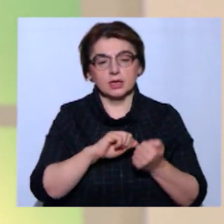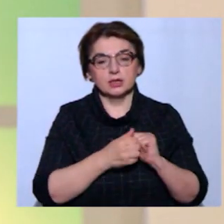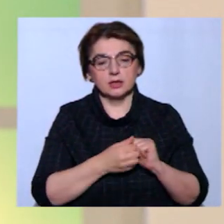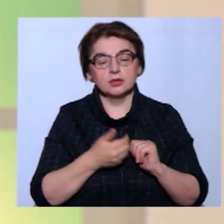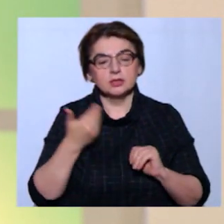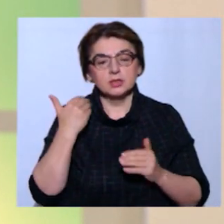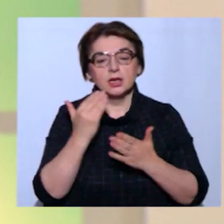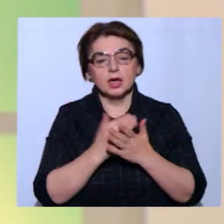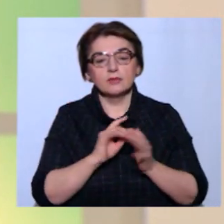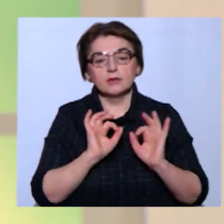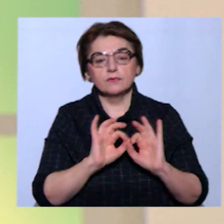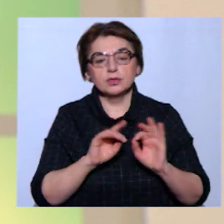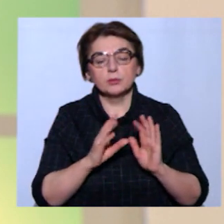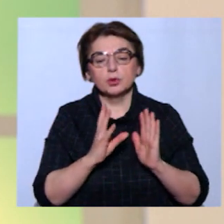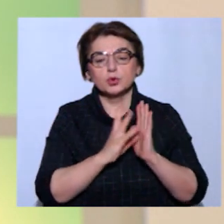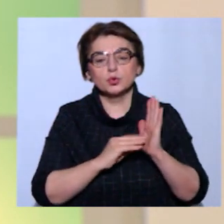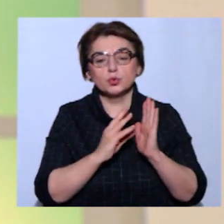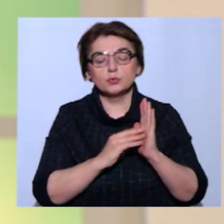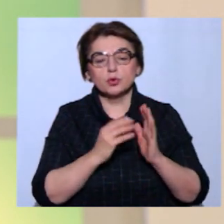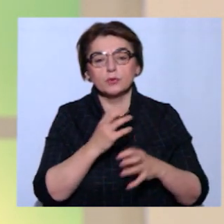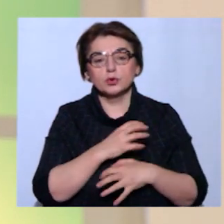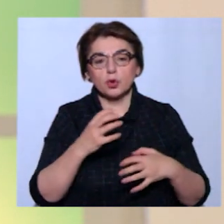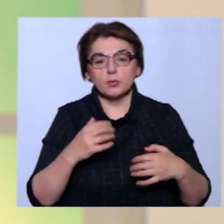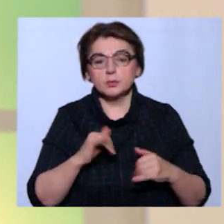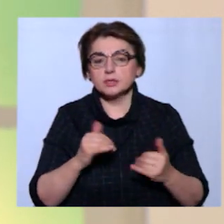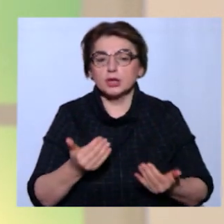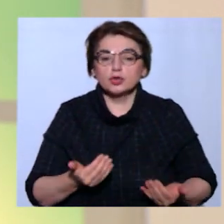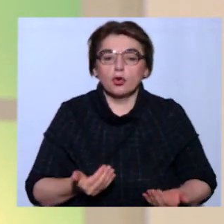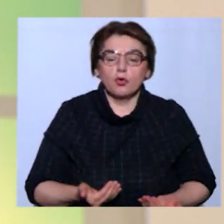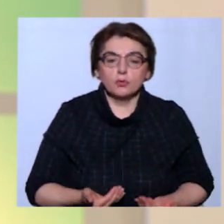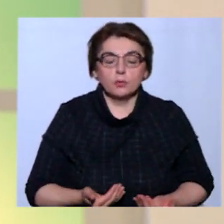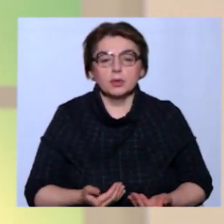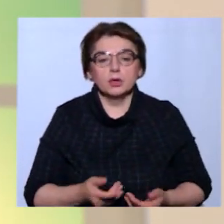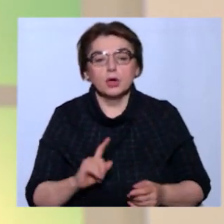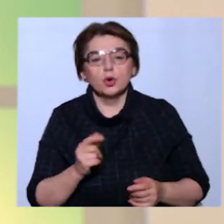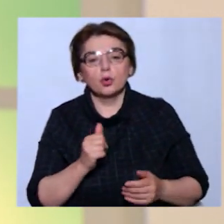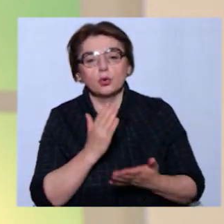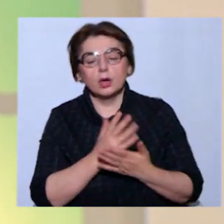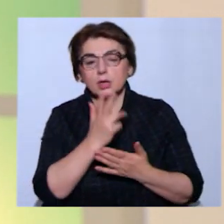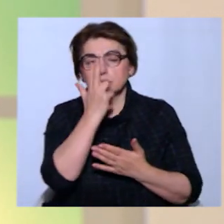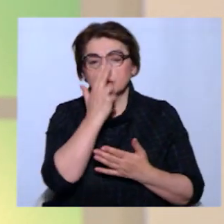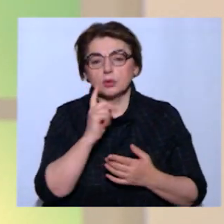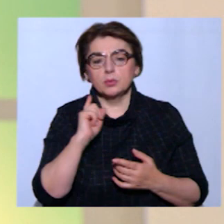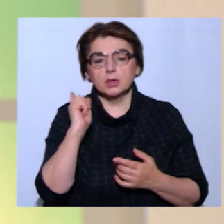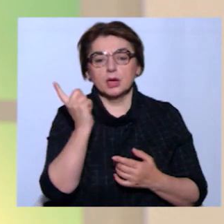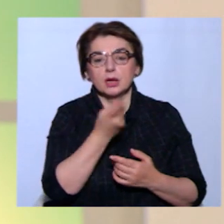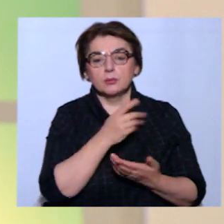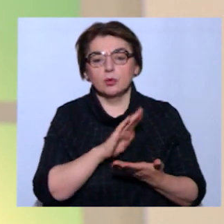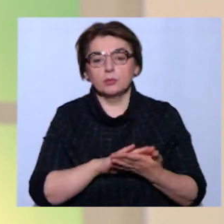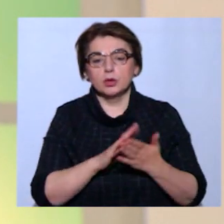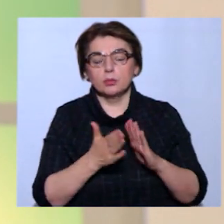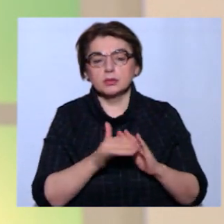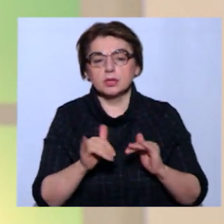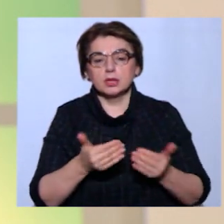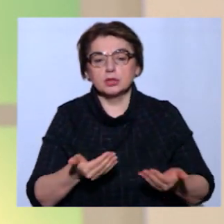წინა გაკვეთილზე ვისაუბრეთ ძუძუმწოვრებზე. თუ სად ბინადრობენ ძუძუმწოვრები, როგორ არიან შეგუებული ისინი იმ საარსებო